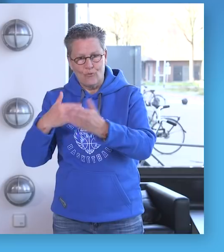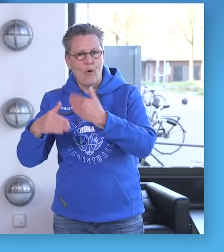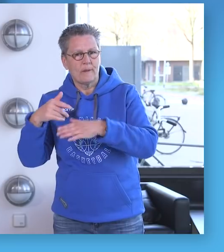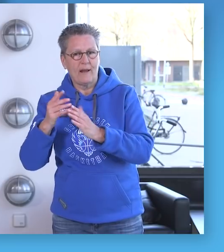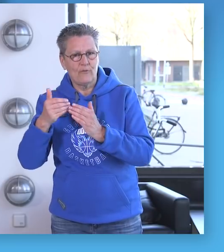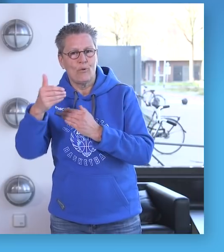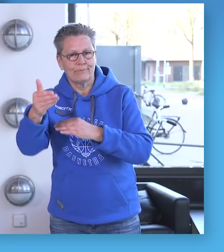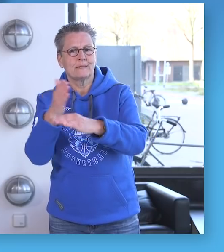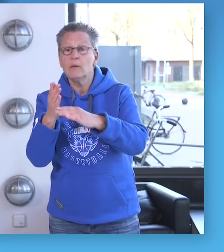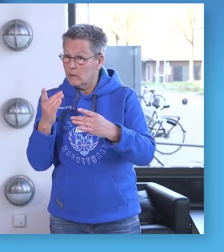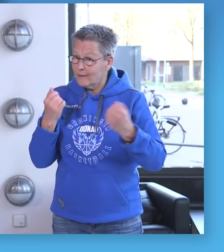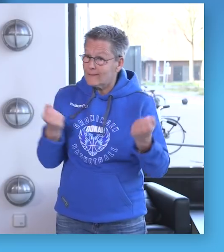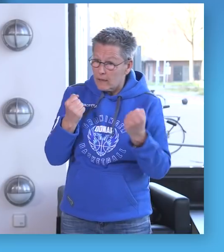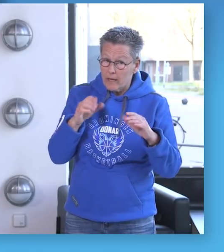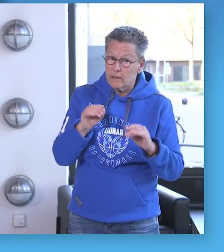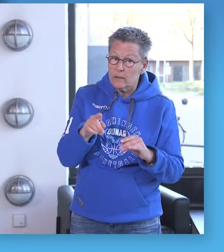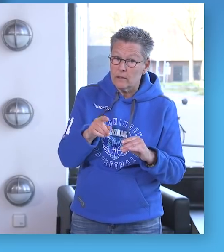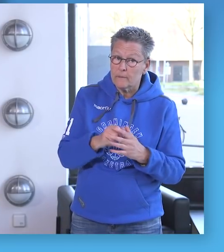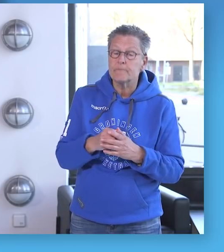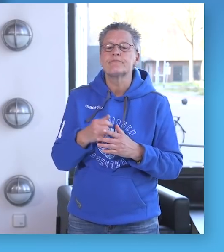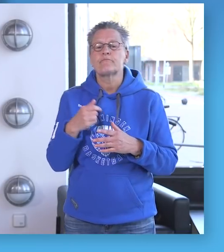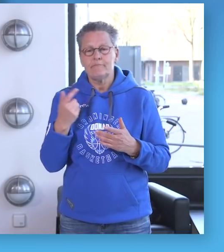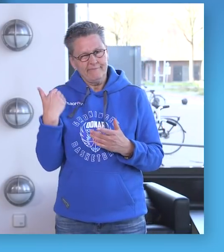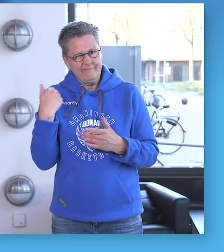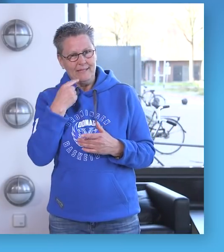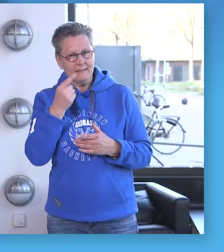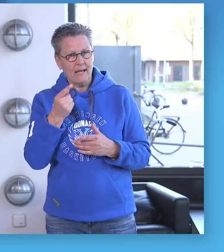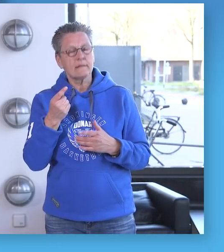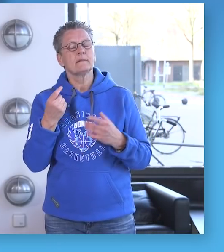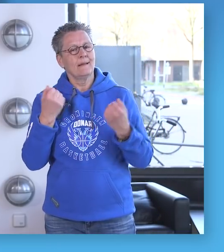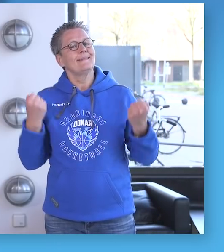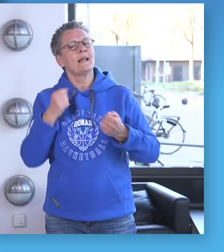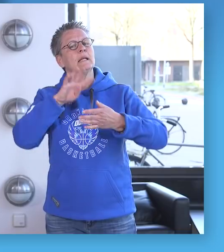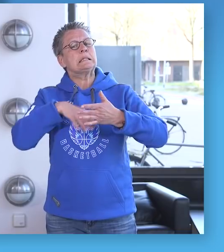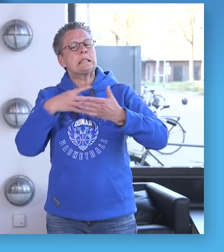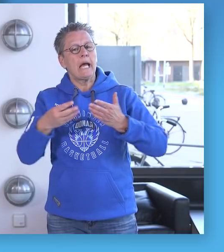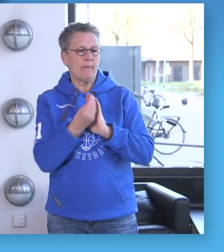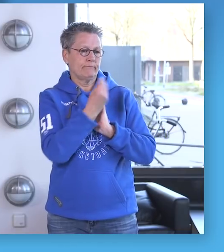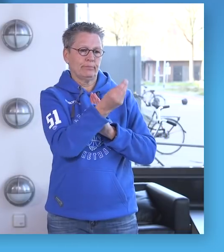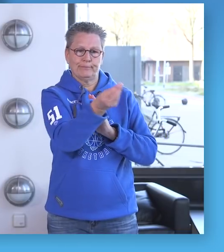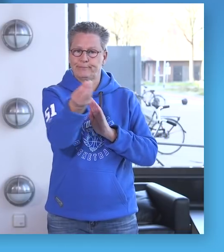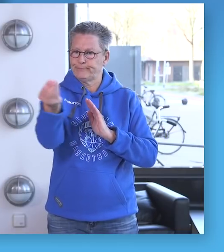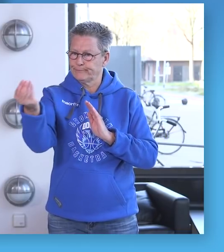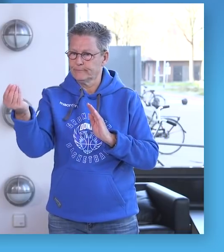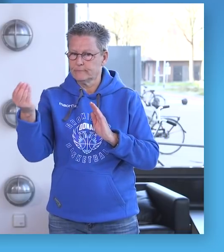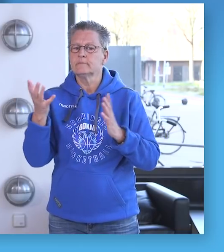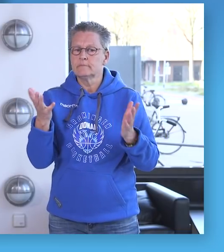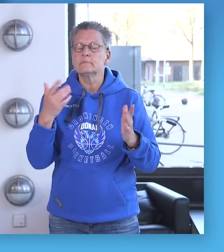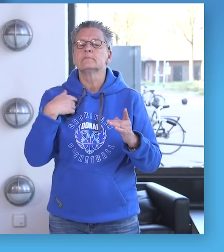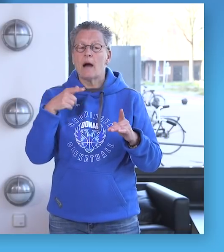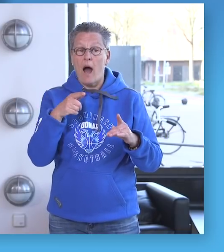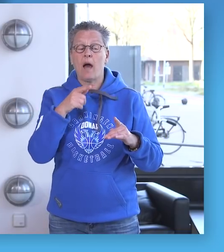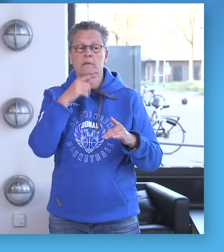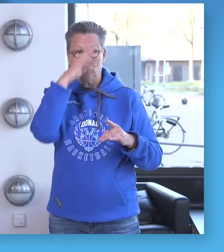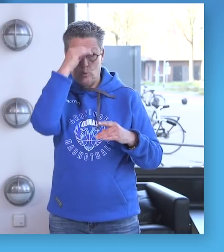nu? Nou, wat ik zei, vanuit de club hebben we trainingsschema's aan de jongens gegeven. Maar over het algemeen weet ik van de jongens die in